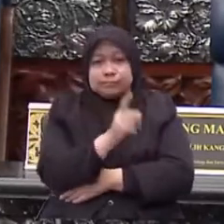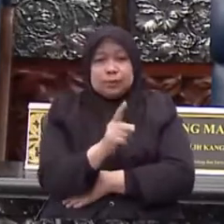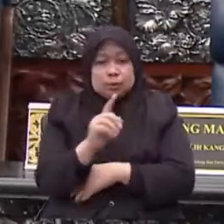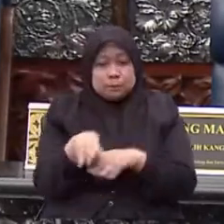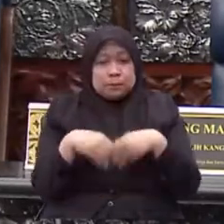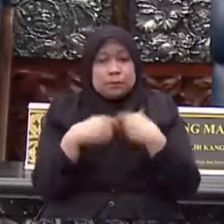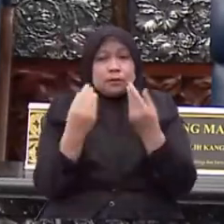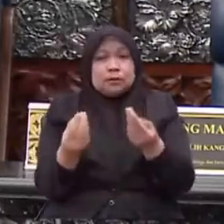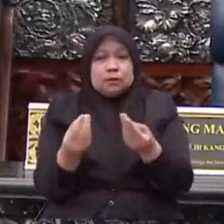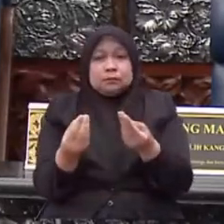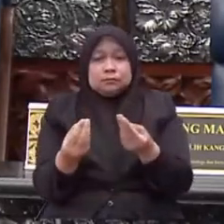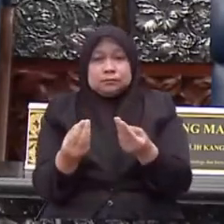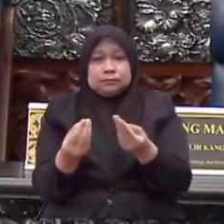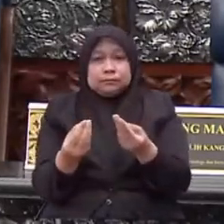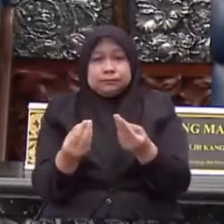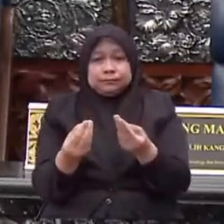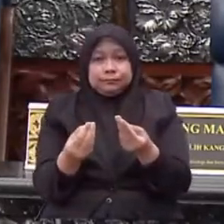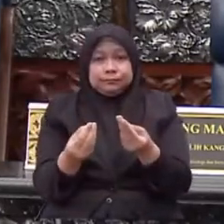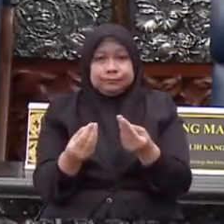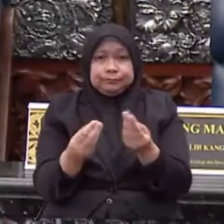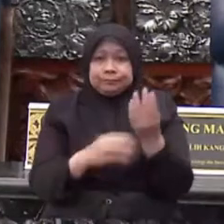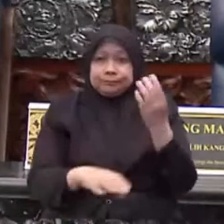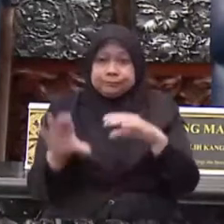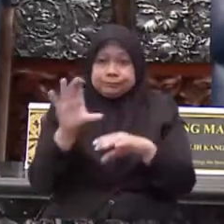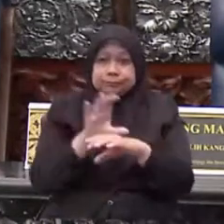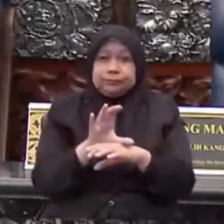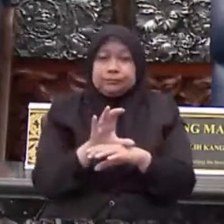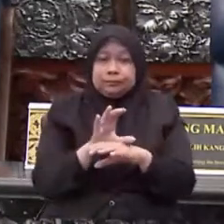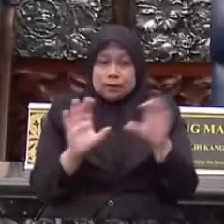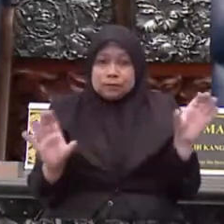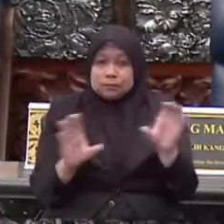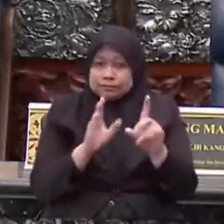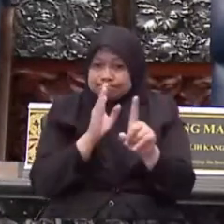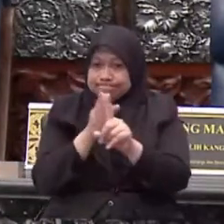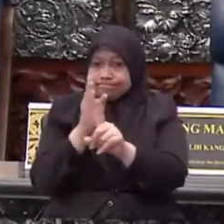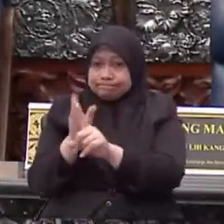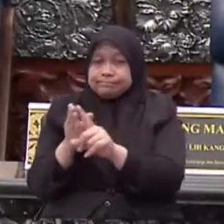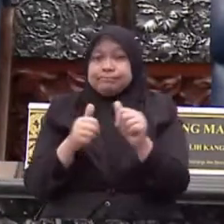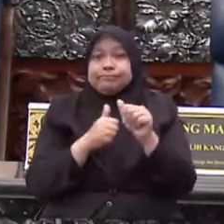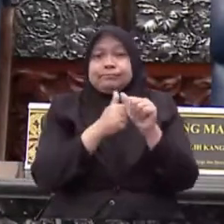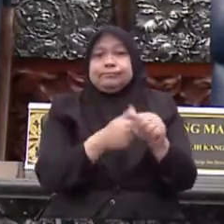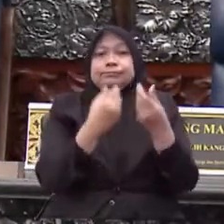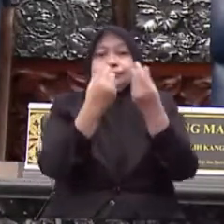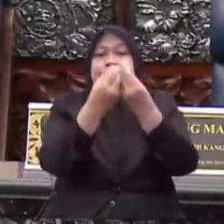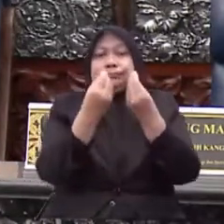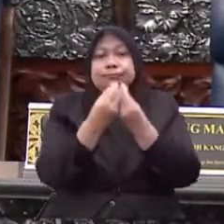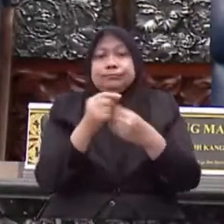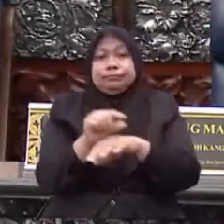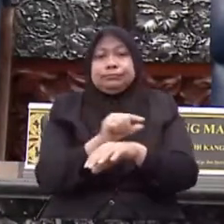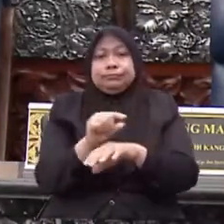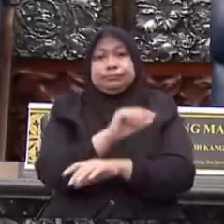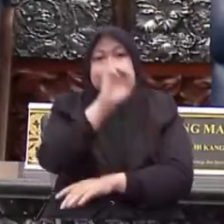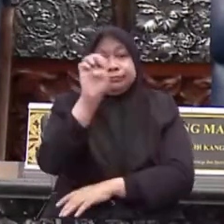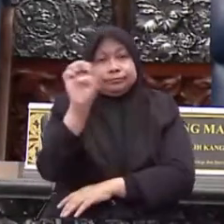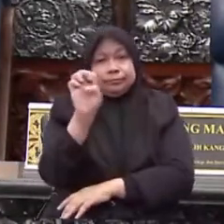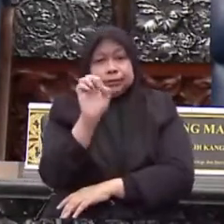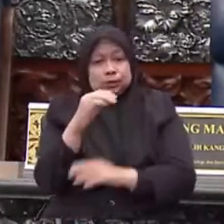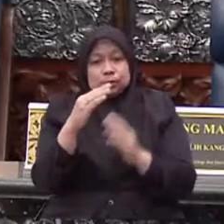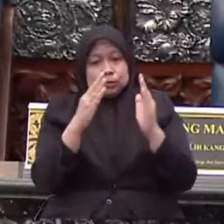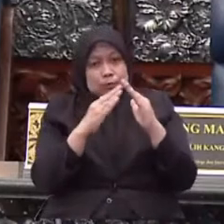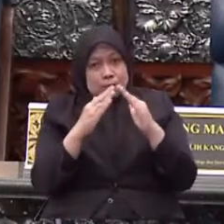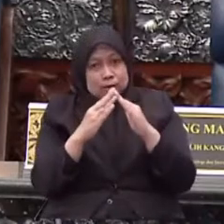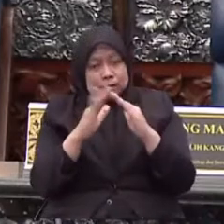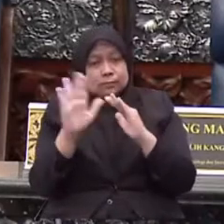pemberian subsidi dilaksanakan secara bersasa berdasarkan jumlah penggunaan elektrik pengikut